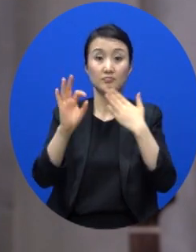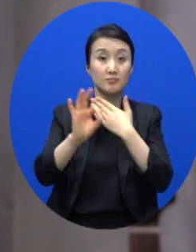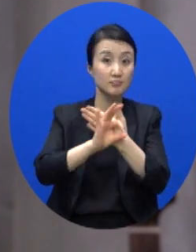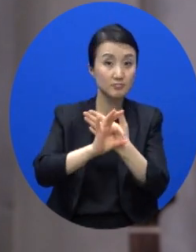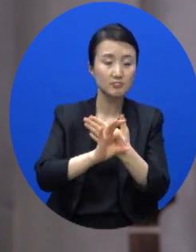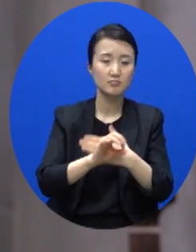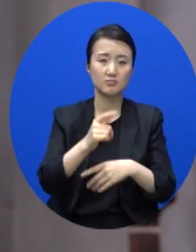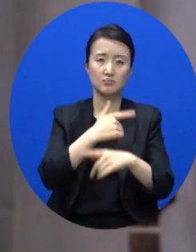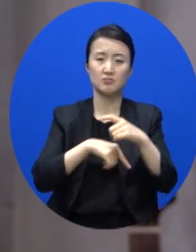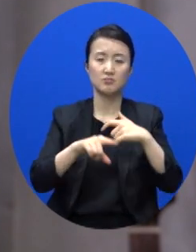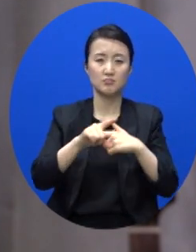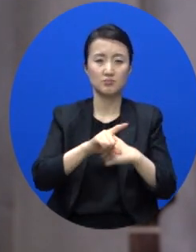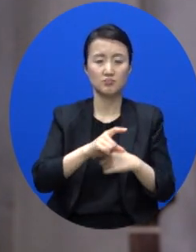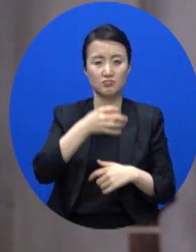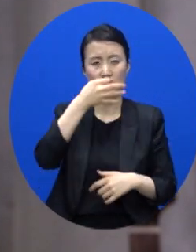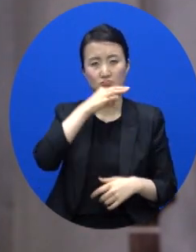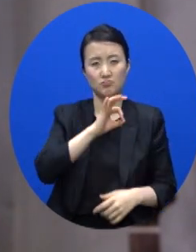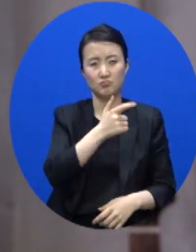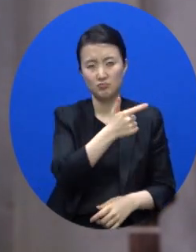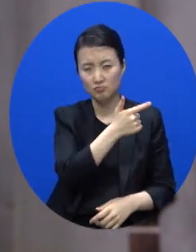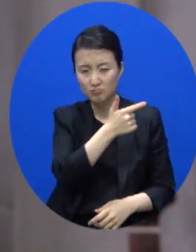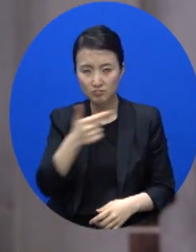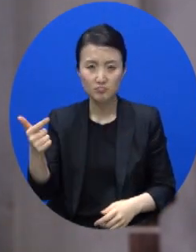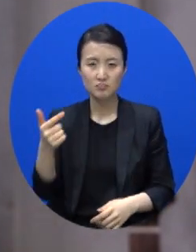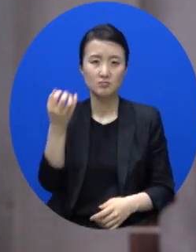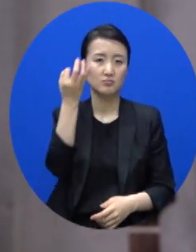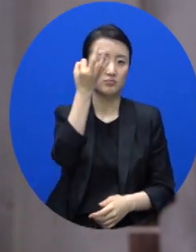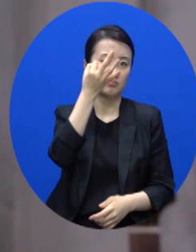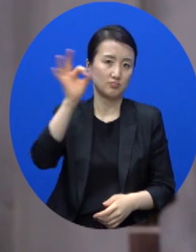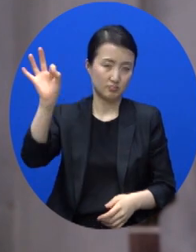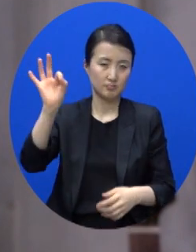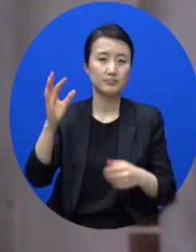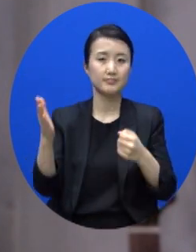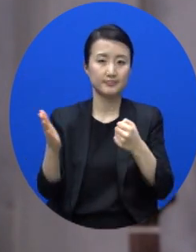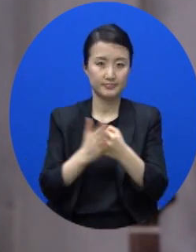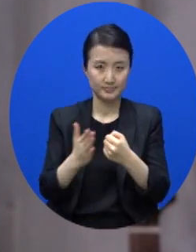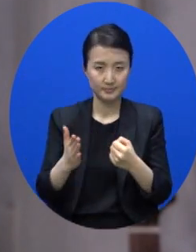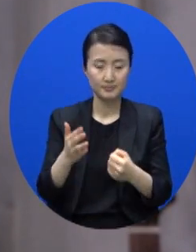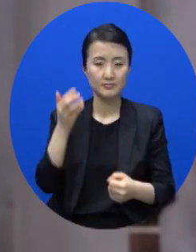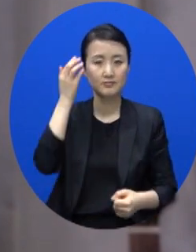그 파급이 인정이 되기 때문에